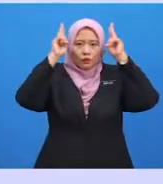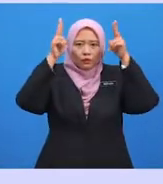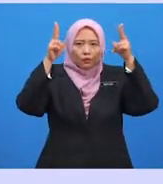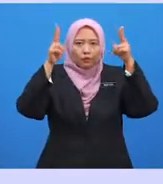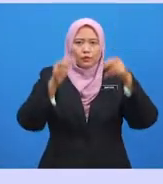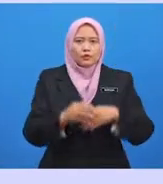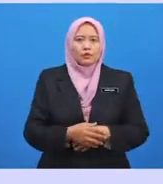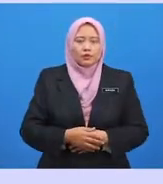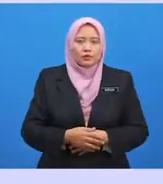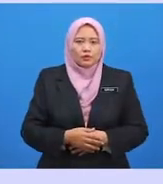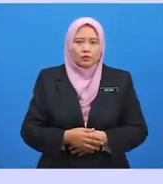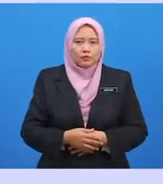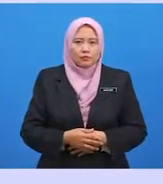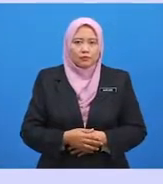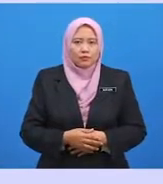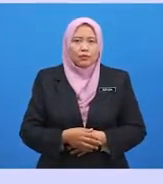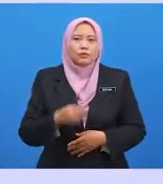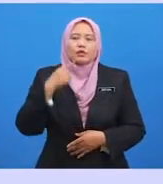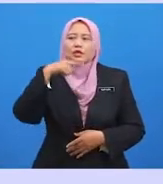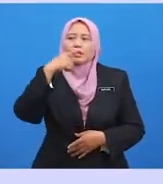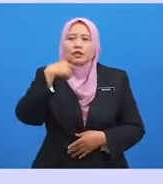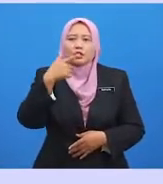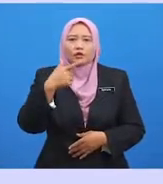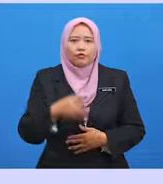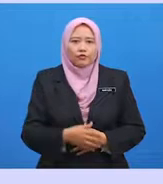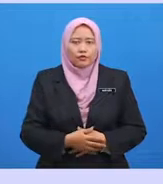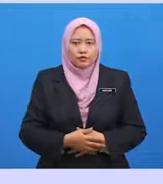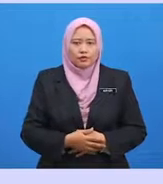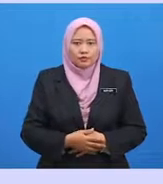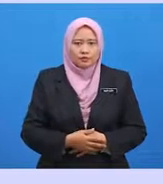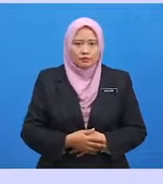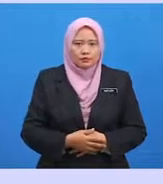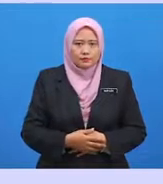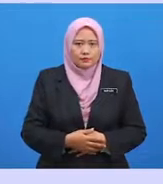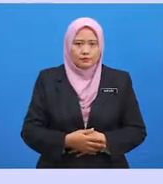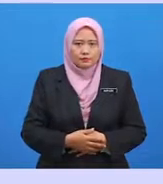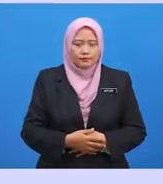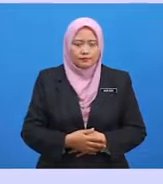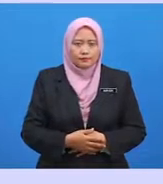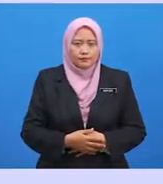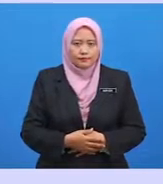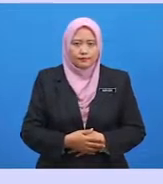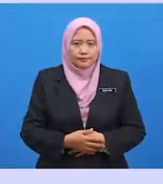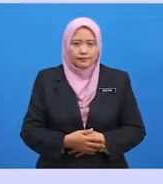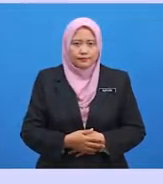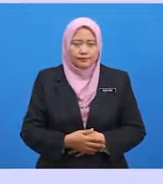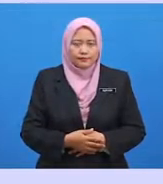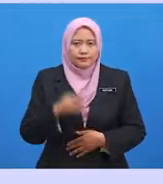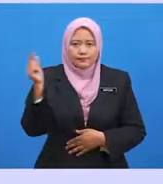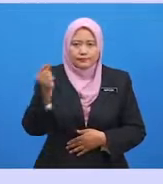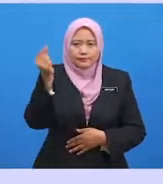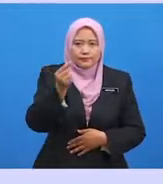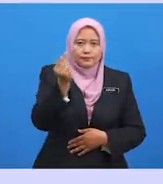sunat wakaf melalui lafaz insekta habastani aslaha wata sejak